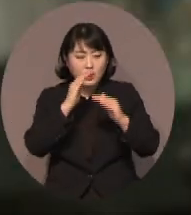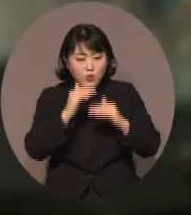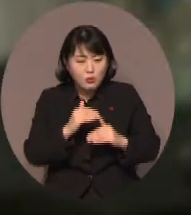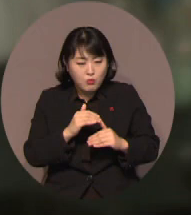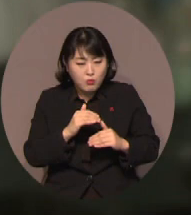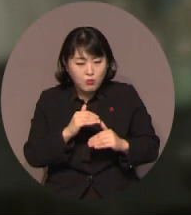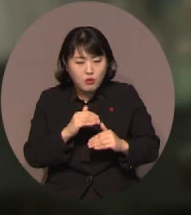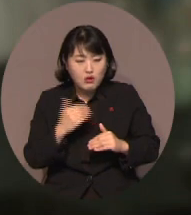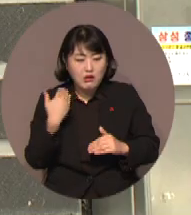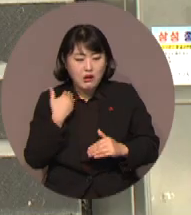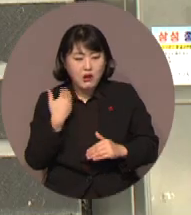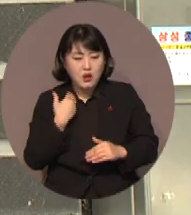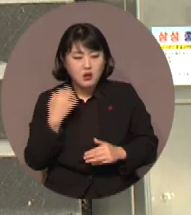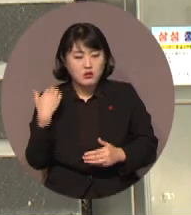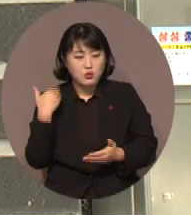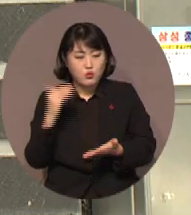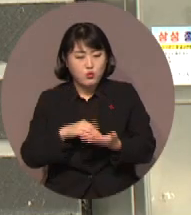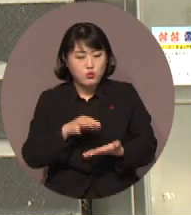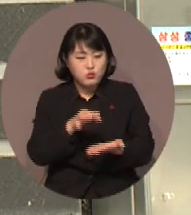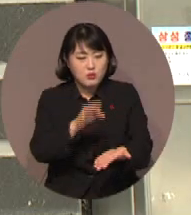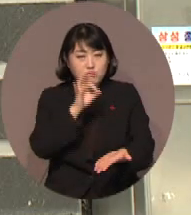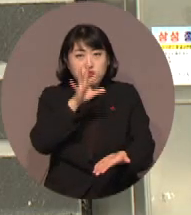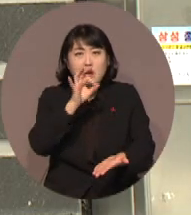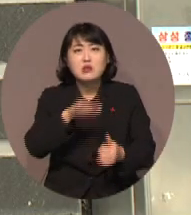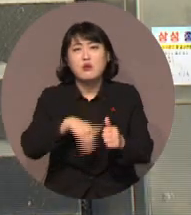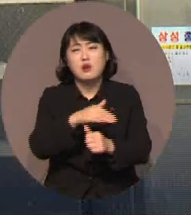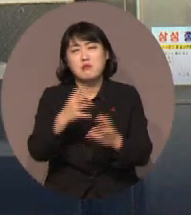깡통전세가 발생할 가능성이 큽니다